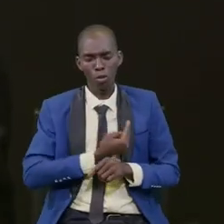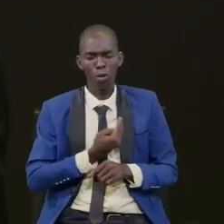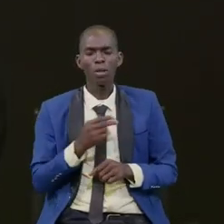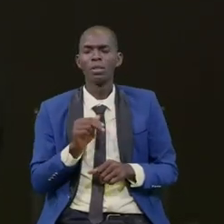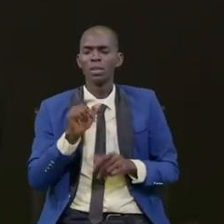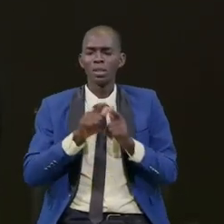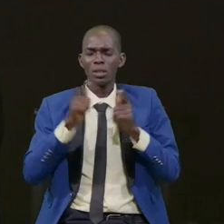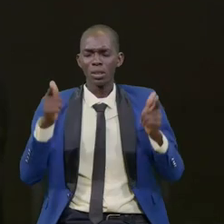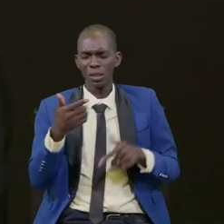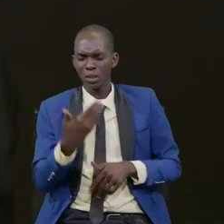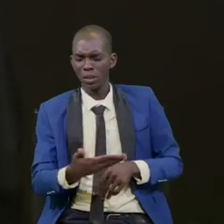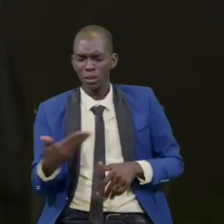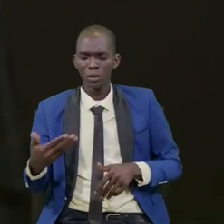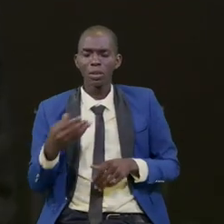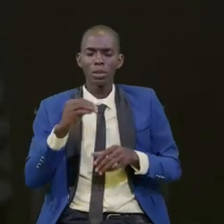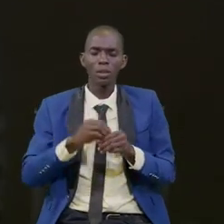des instruments